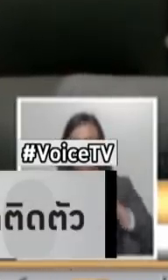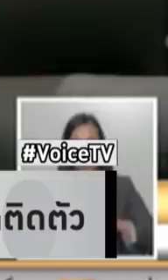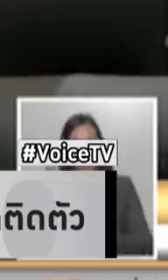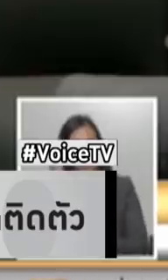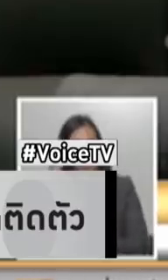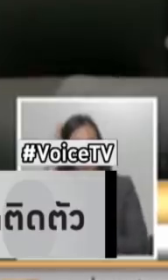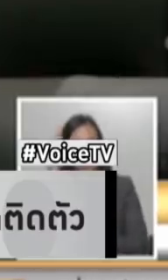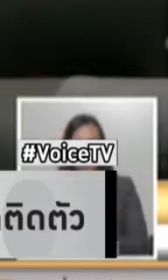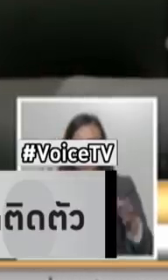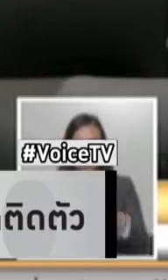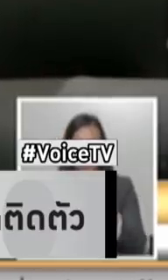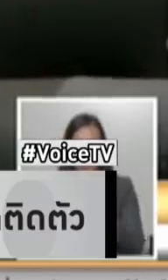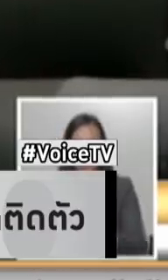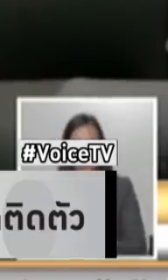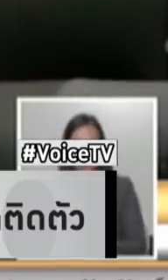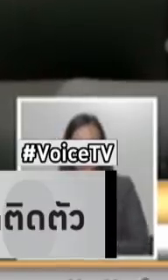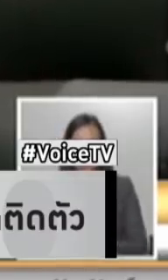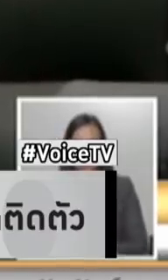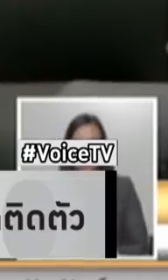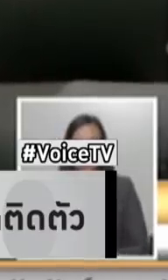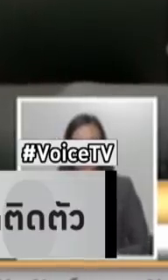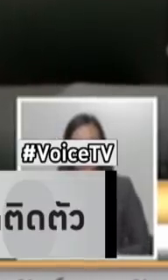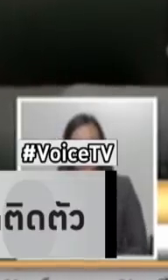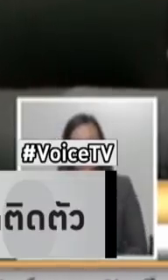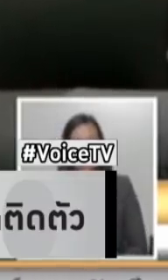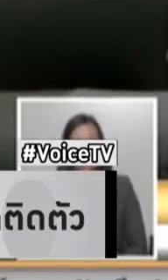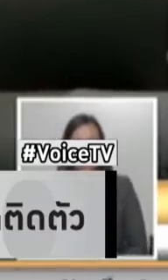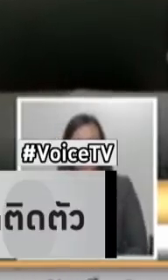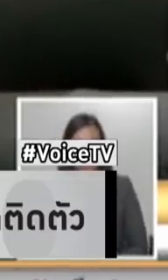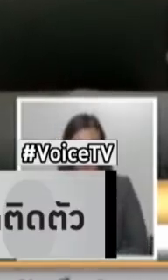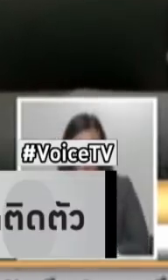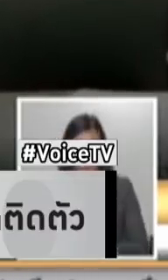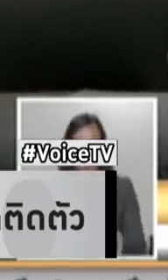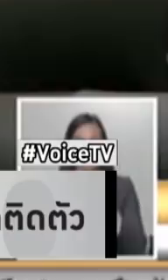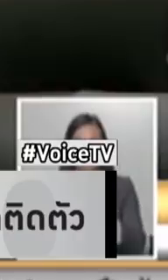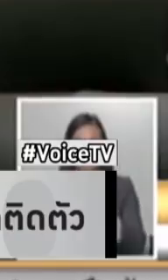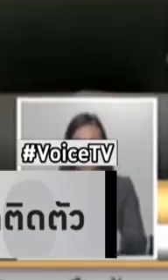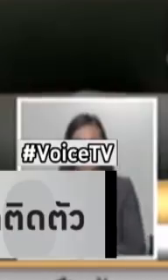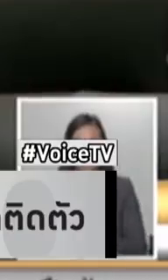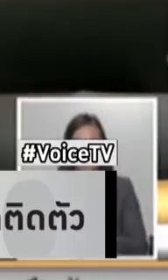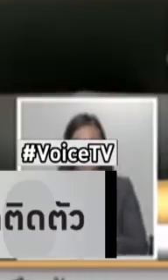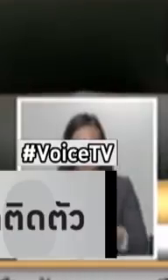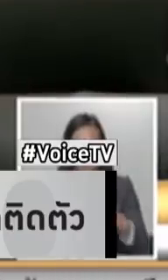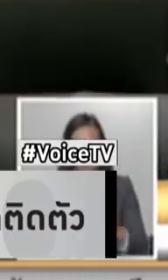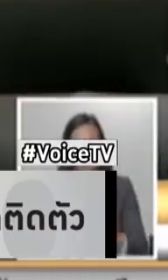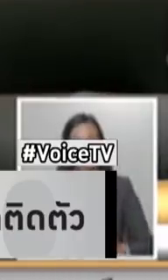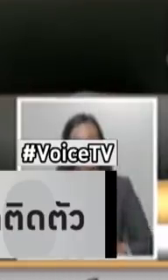ไงถูกไหมล่ะ แกรู้จักกันดีเพราะฉะนั้นแกก็เลยแบบนะเดี๋ยวให้วิษณุถามแล้วกัน